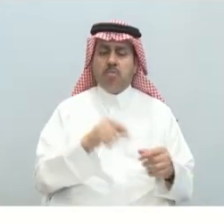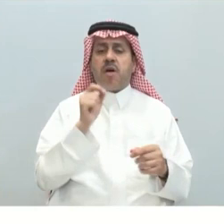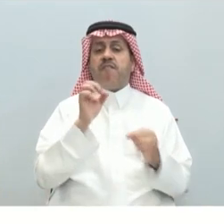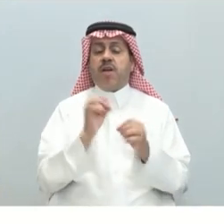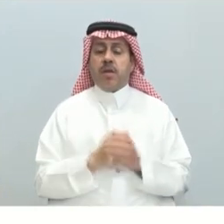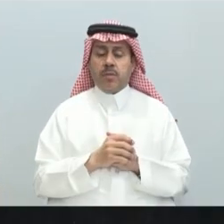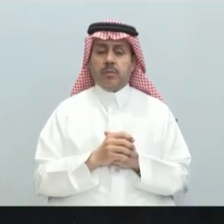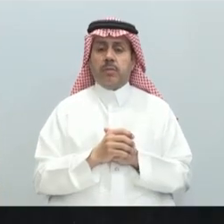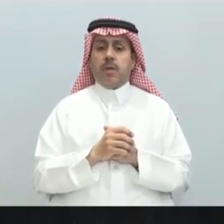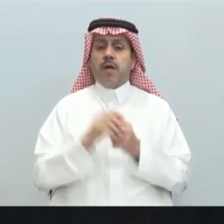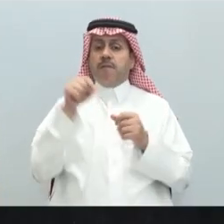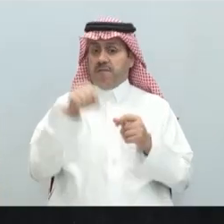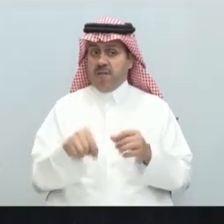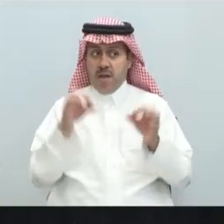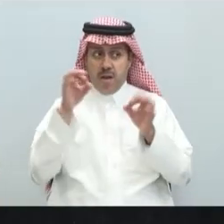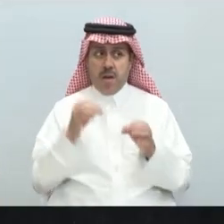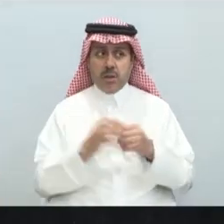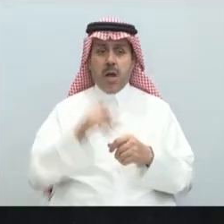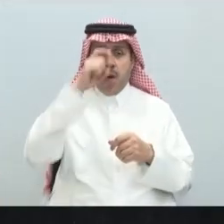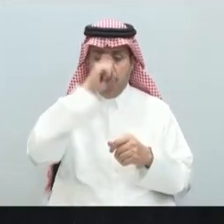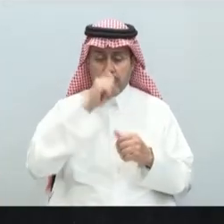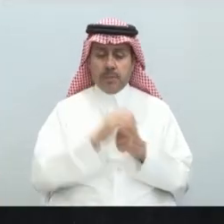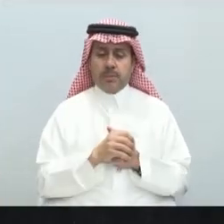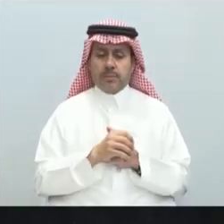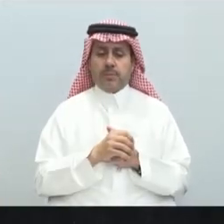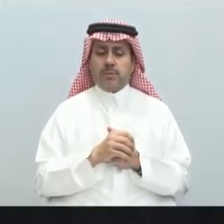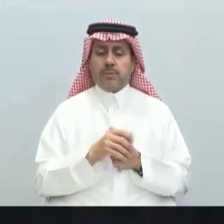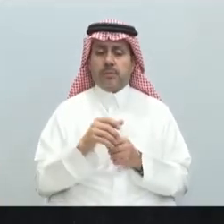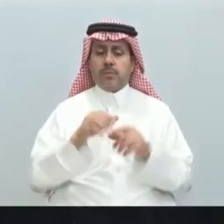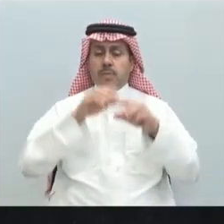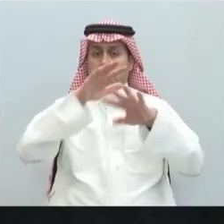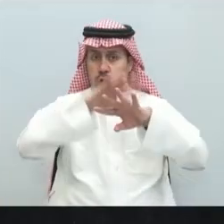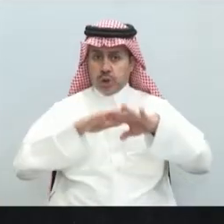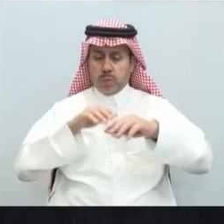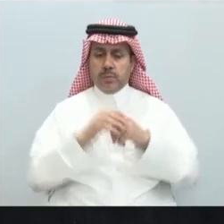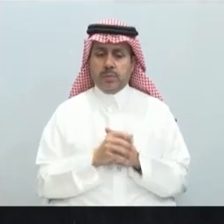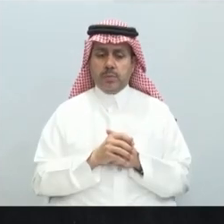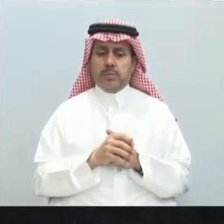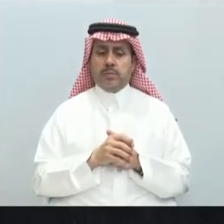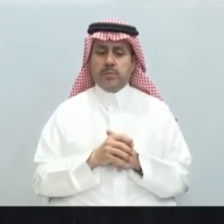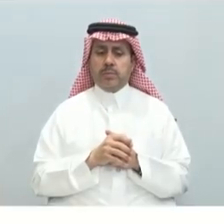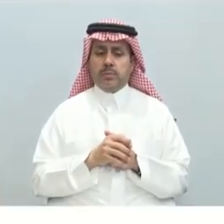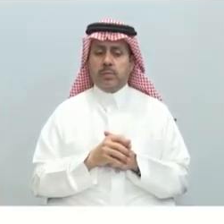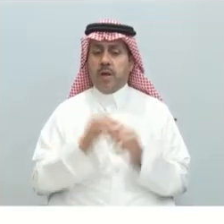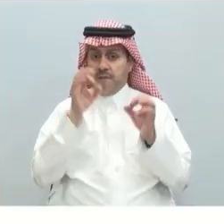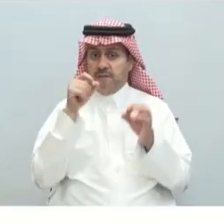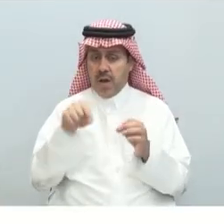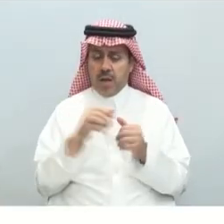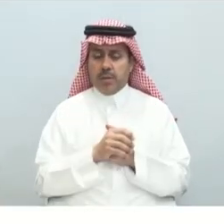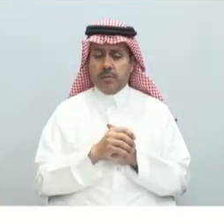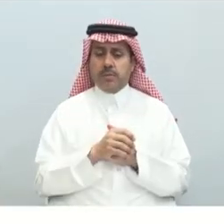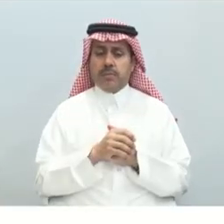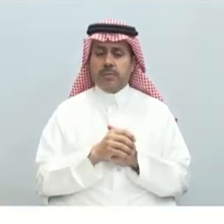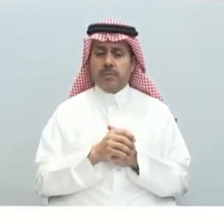هناك في الايات اوامر امر الله بها هناك نواه نهى الله جل وعلا عنها وهذا